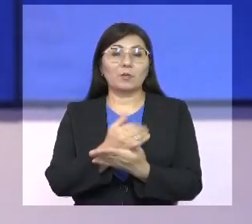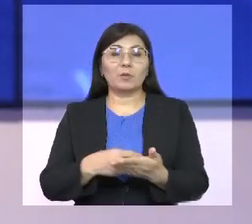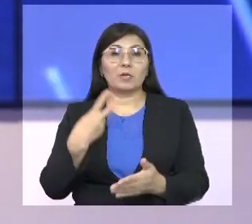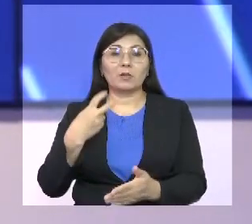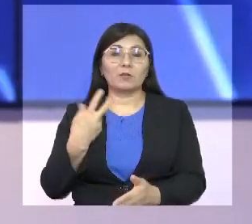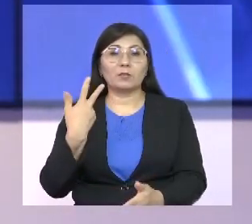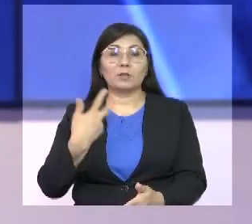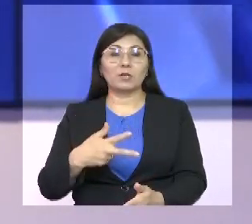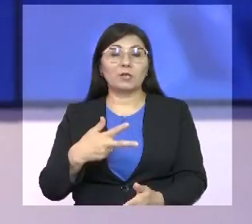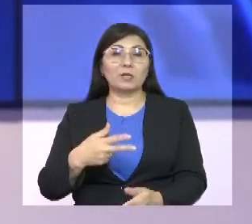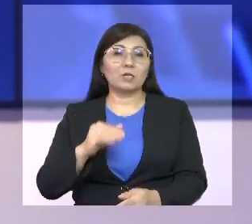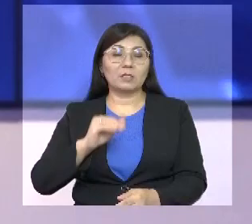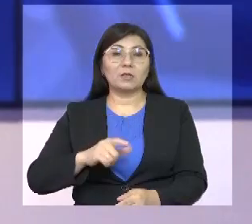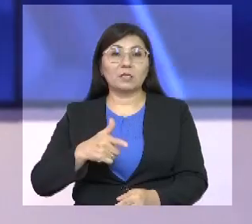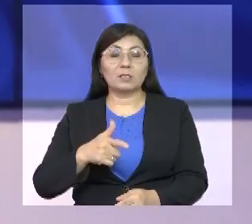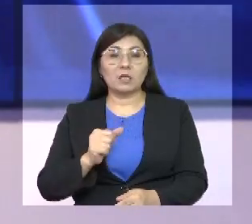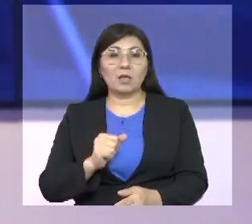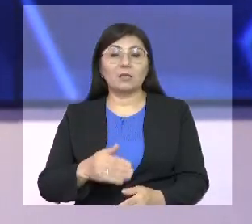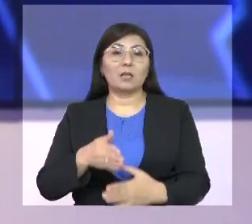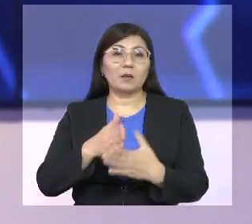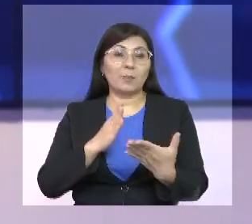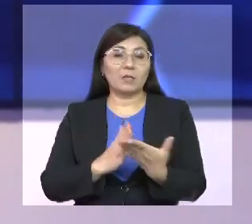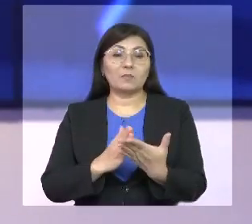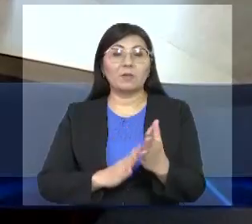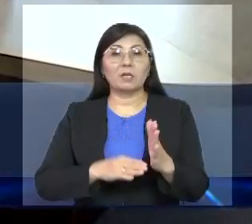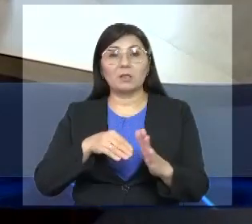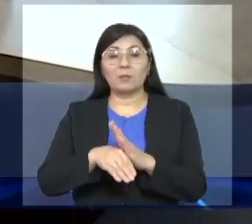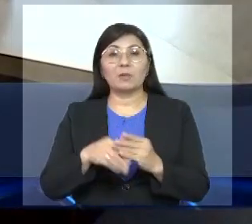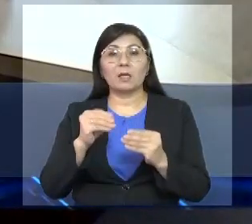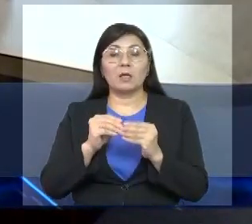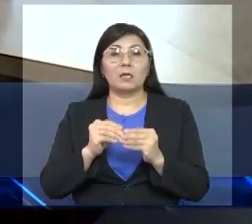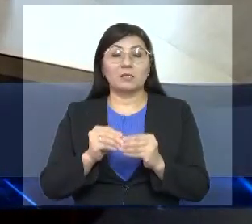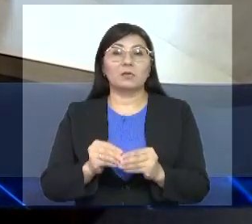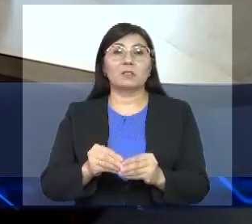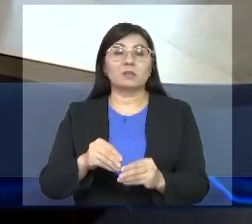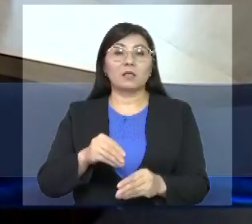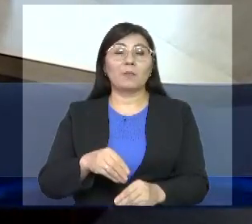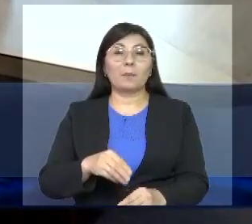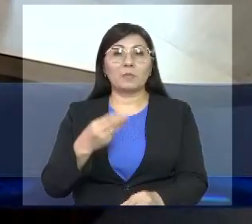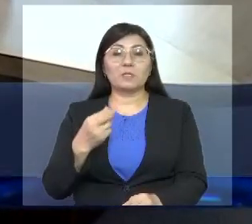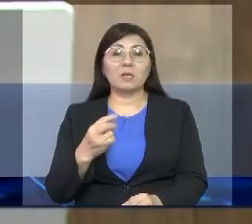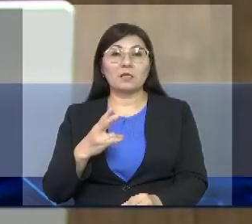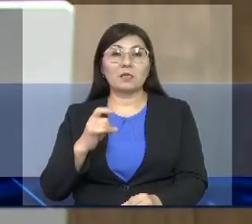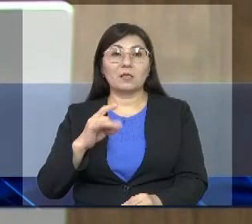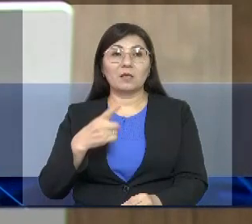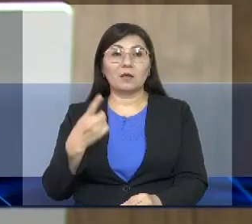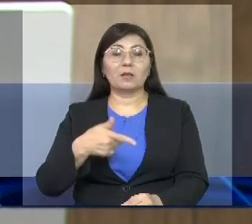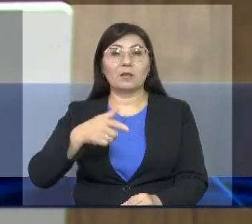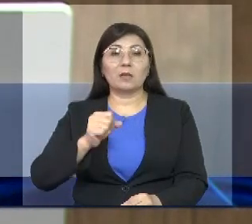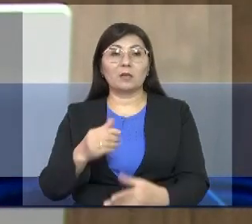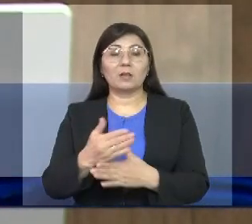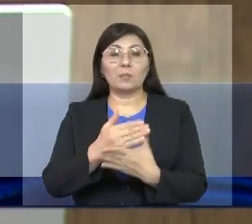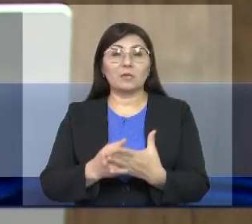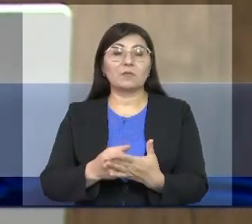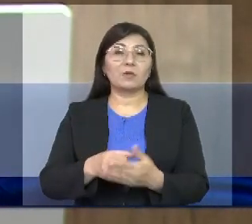213 тысяч гектаров зерновых культур среднеурожайность составила 10,4 центнера с гектара темпы сбора